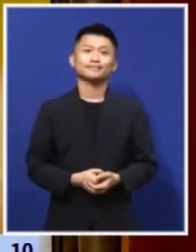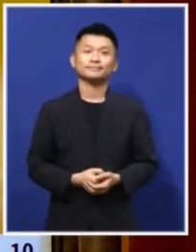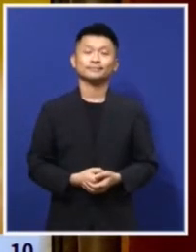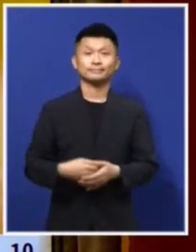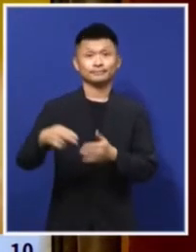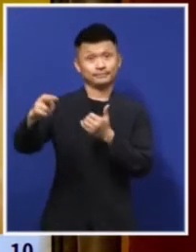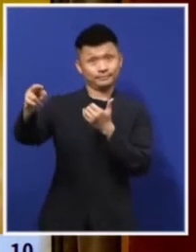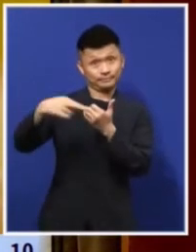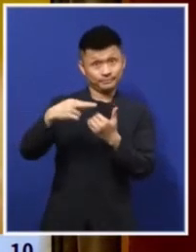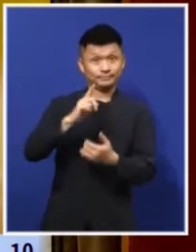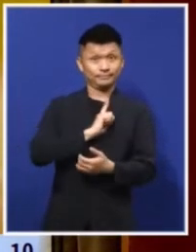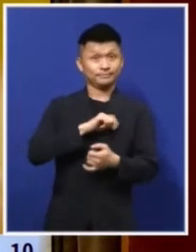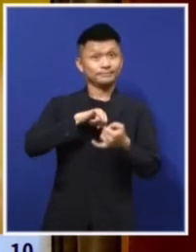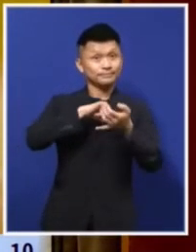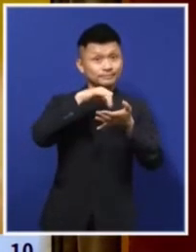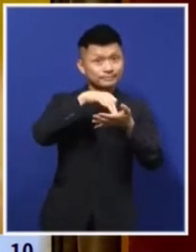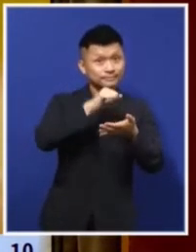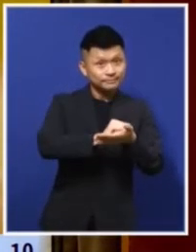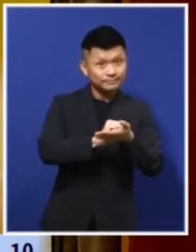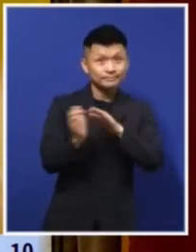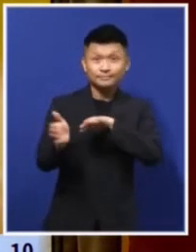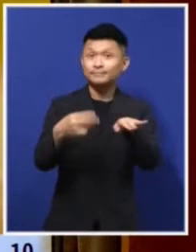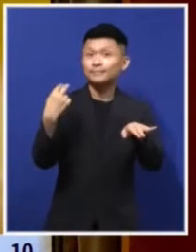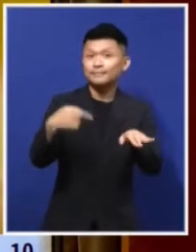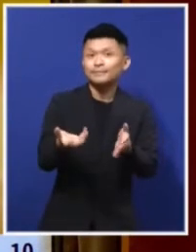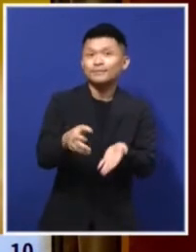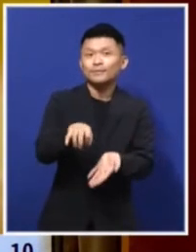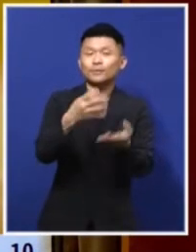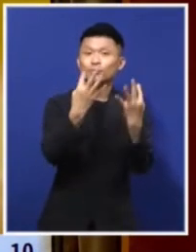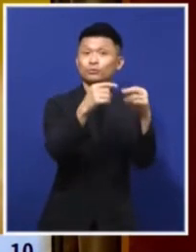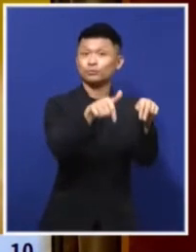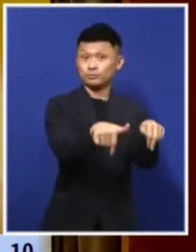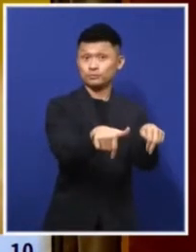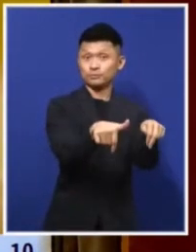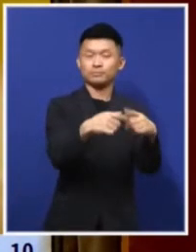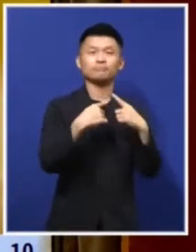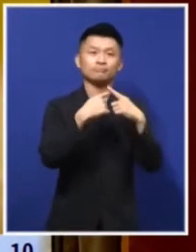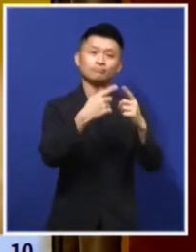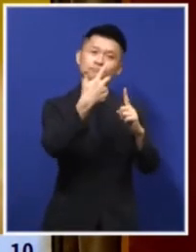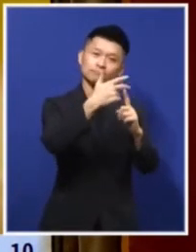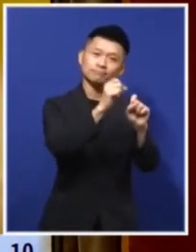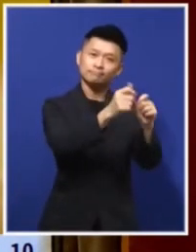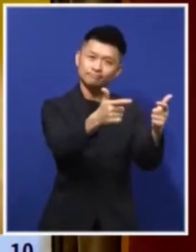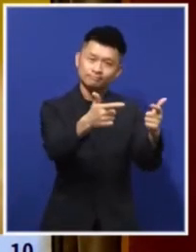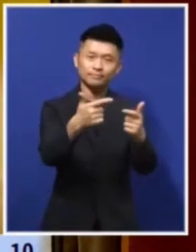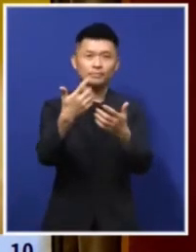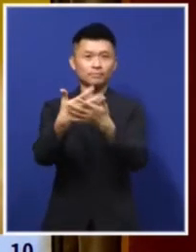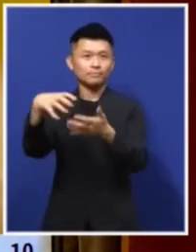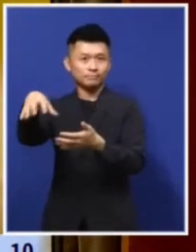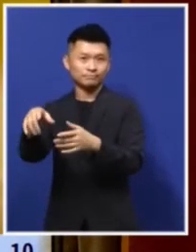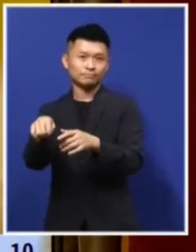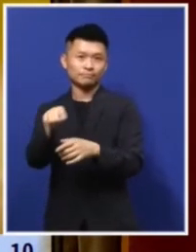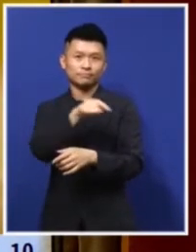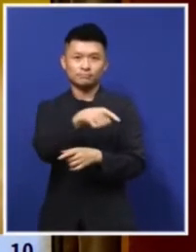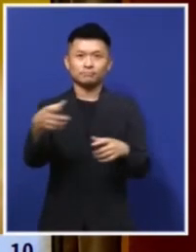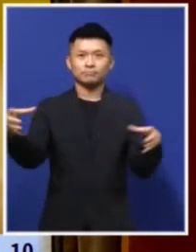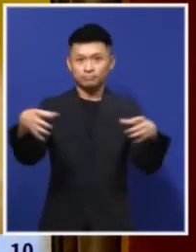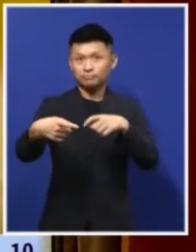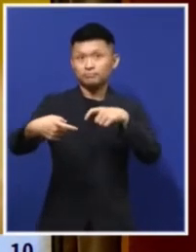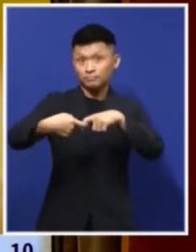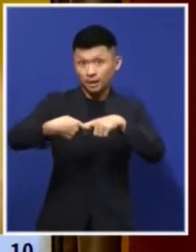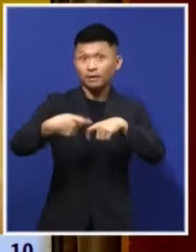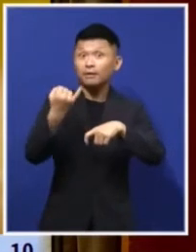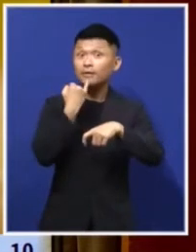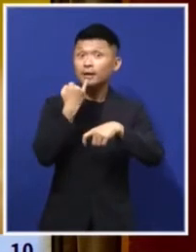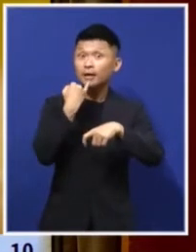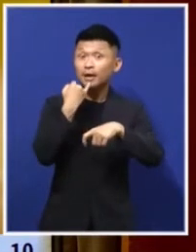人的登记之外，当然我们刚才有提到，就是数位不管是到招商还是在线上可以共同绑定，所以这个共同绑